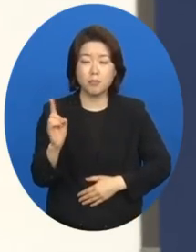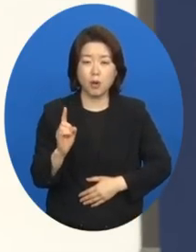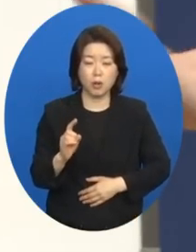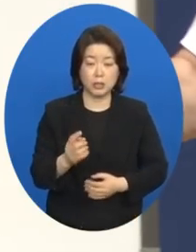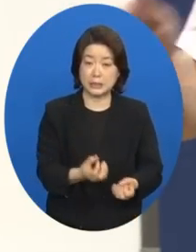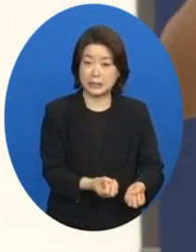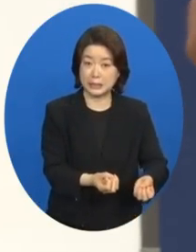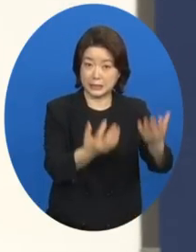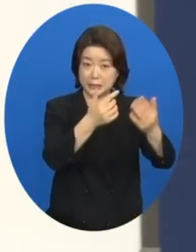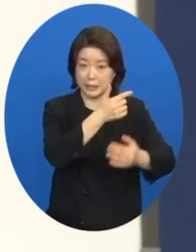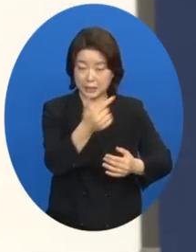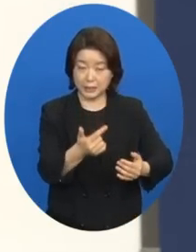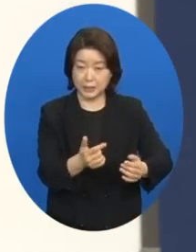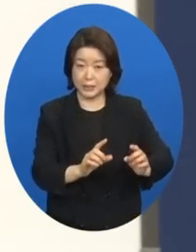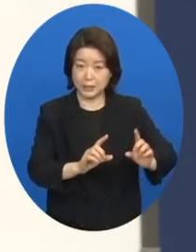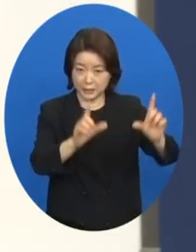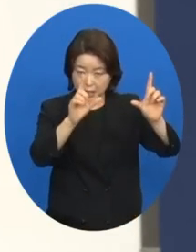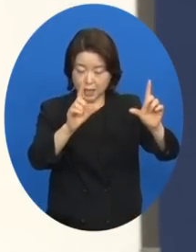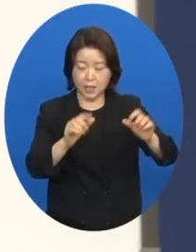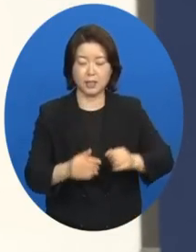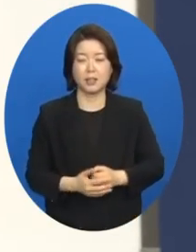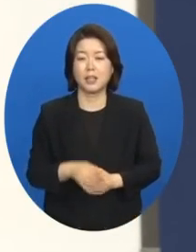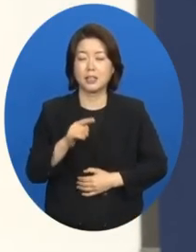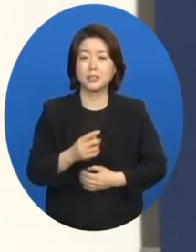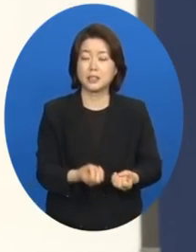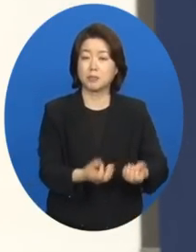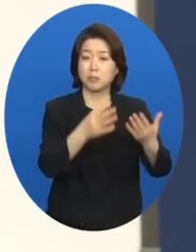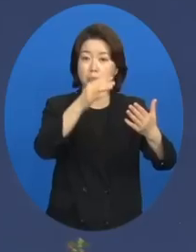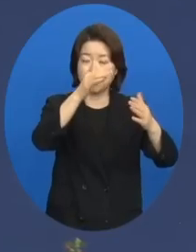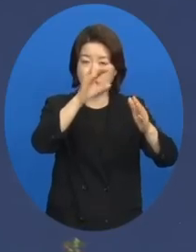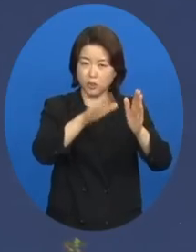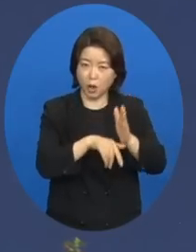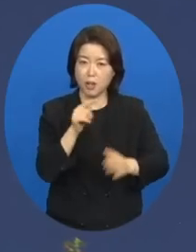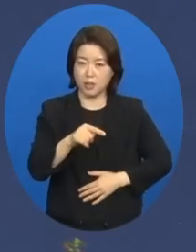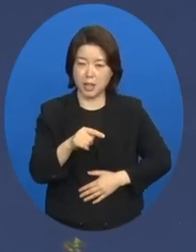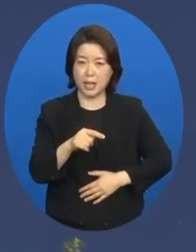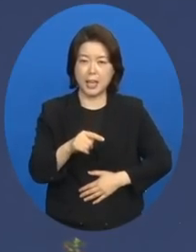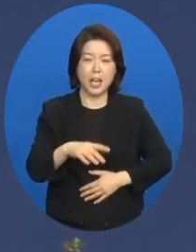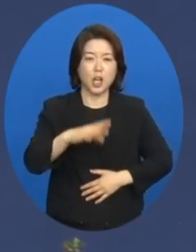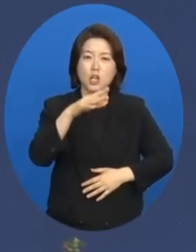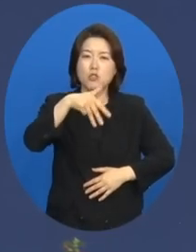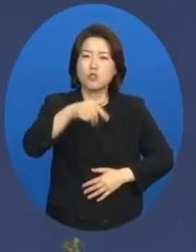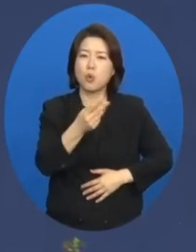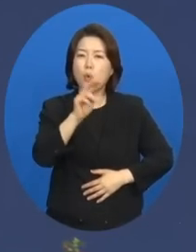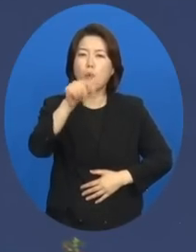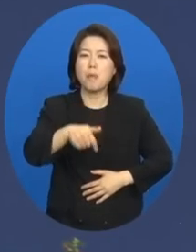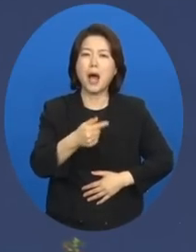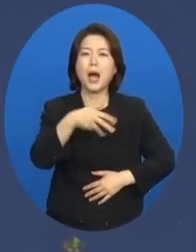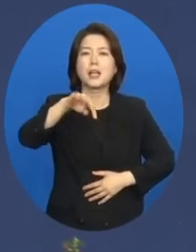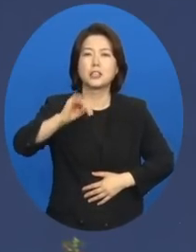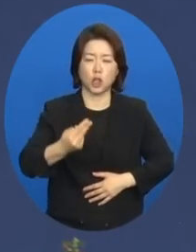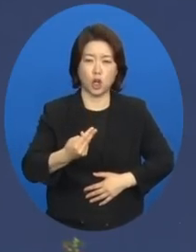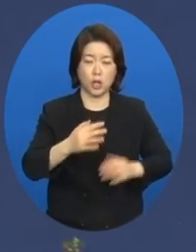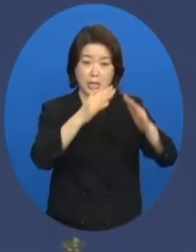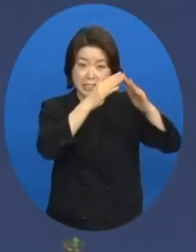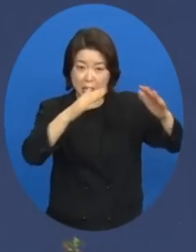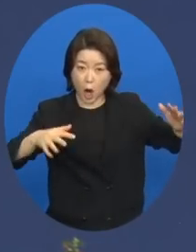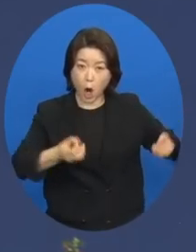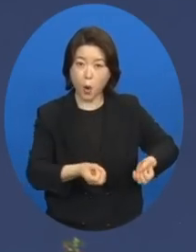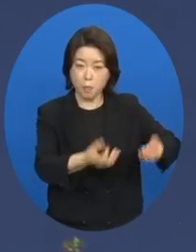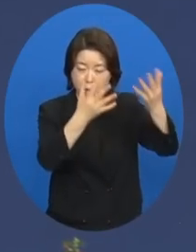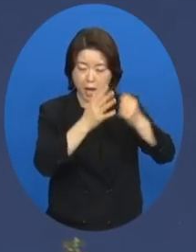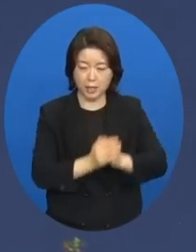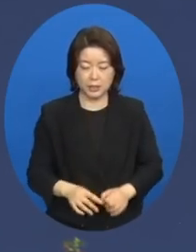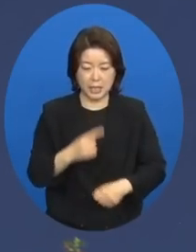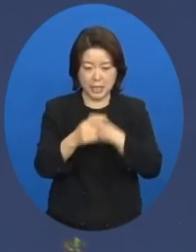명절 끝날고 큰 날에 그 말은 그 명절이 초막절이라는 명절이 유대인의 1년 명절을 총 종합하는